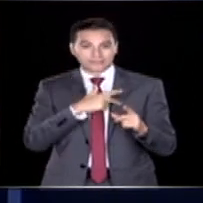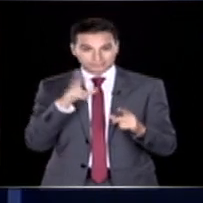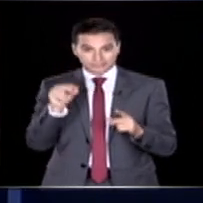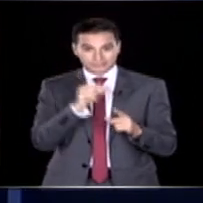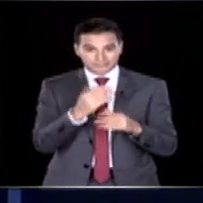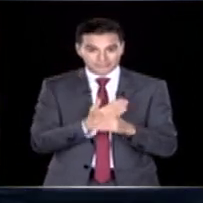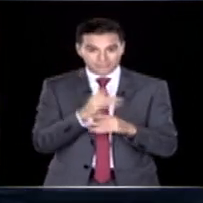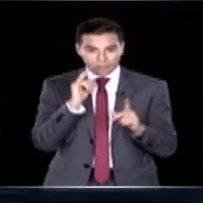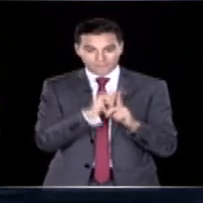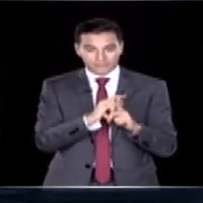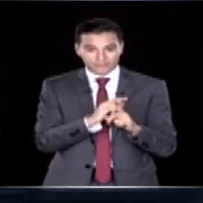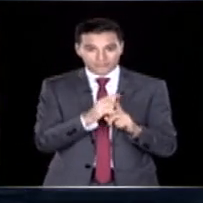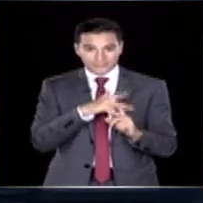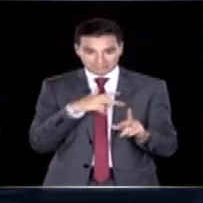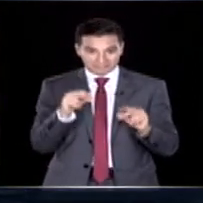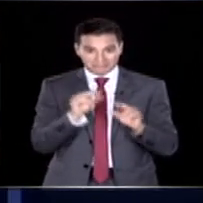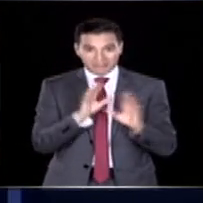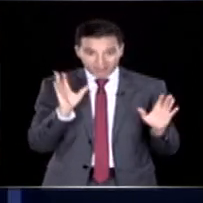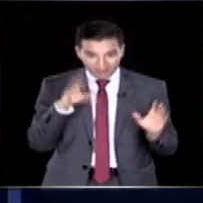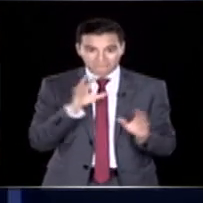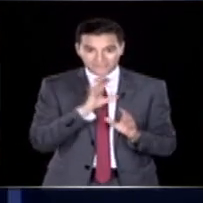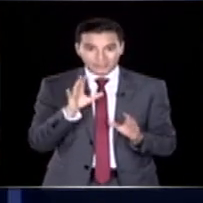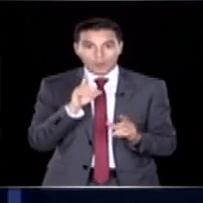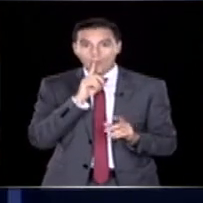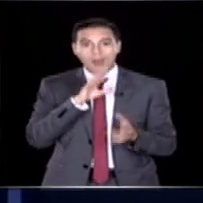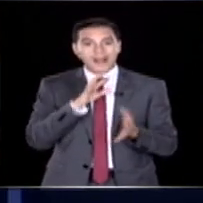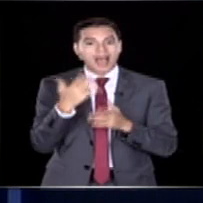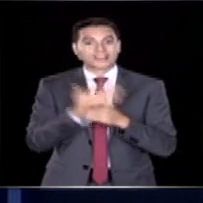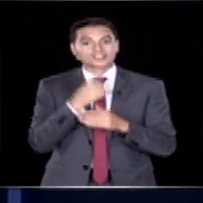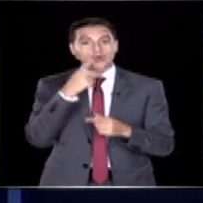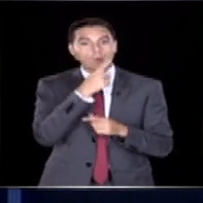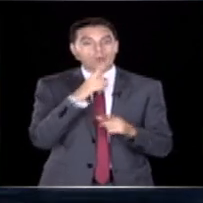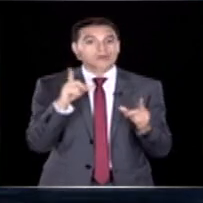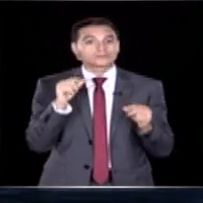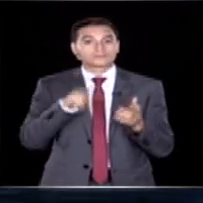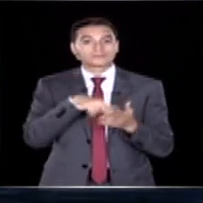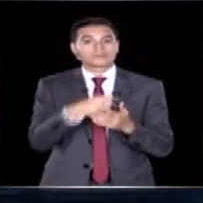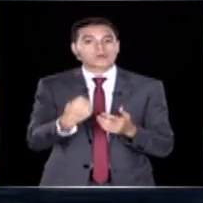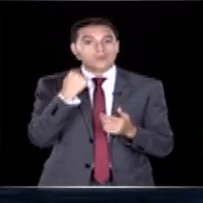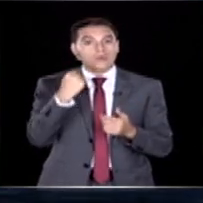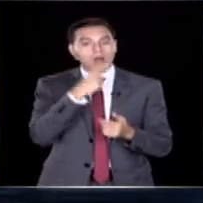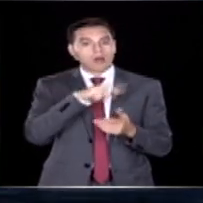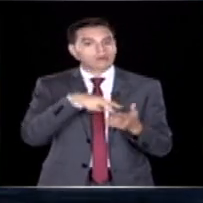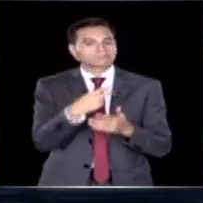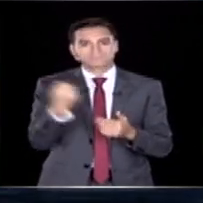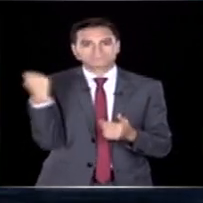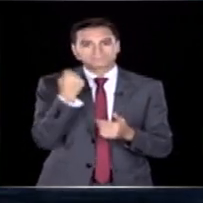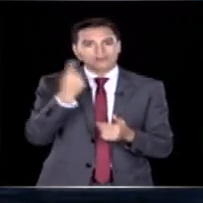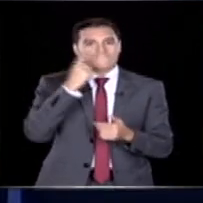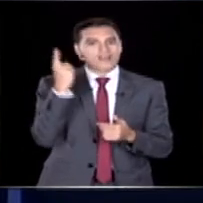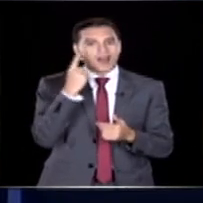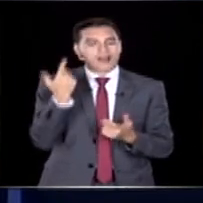علشان اسمه زيك؟ اه بس كده؟ ولا عشان هو بقى شاطر و... هو شاطر ولعب